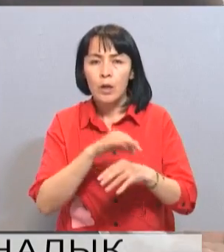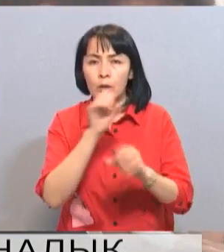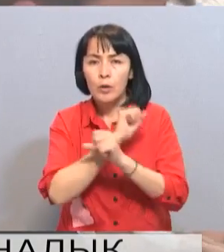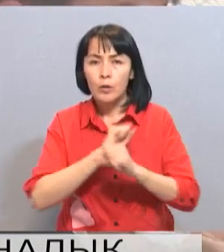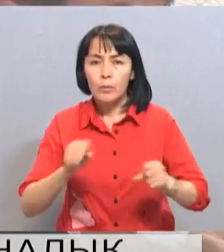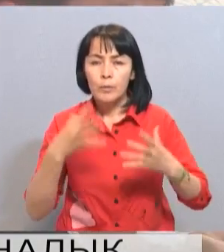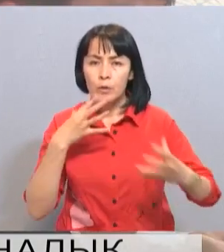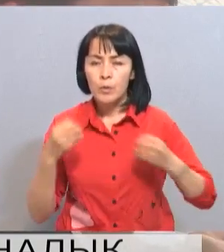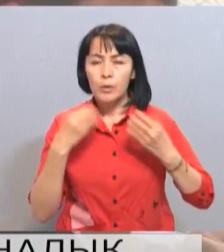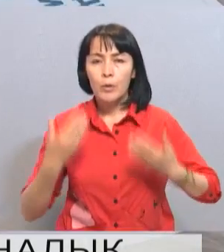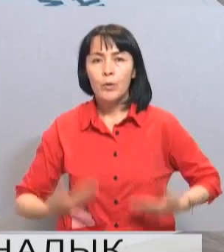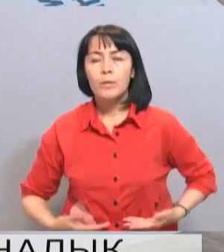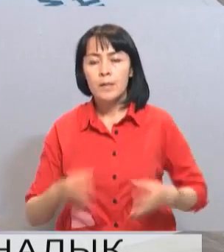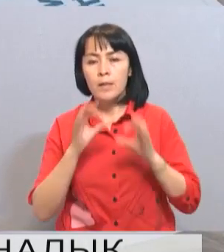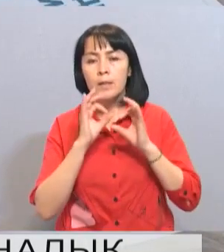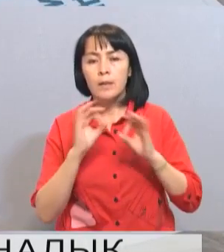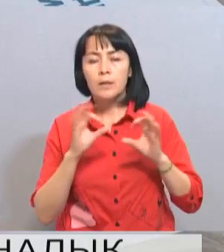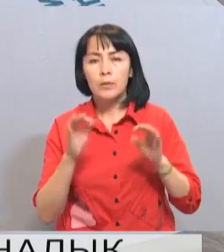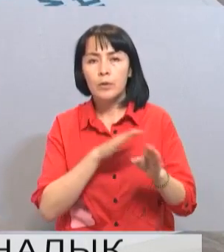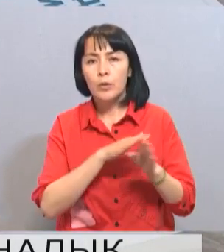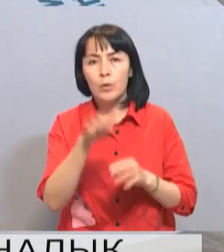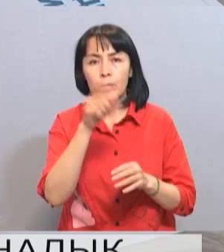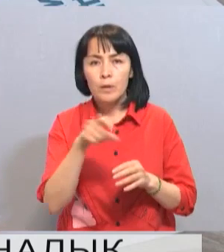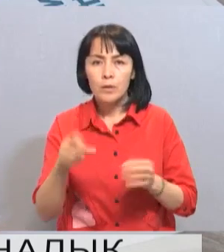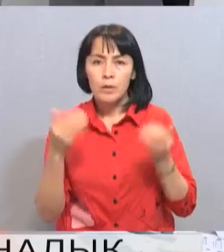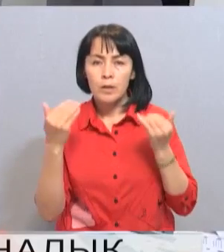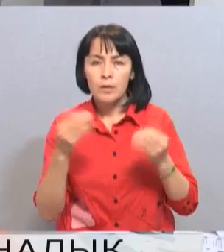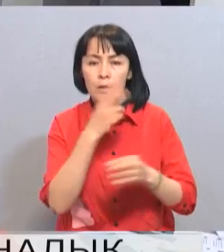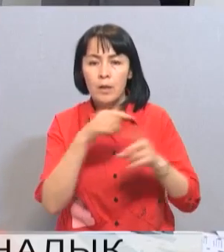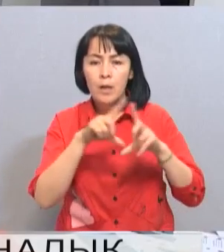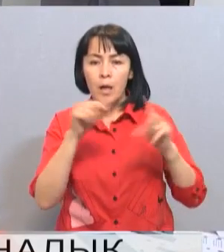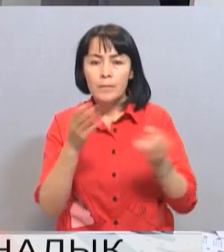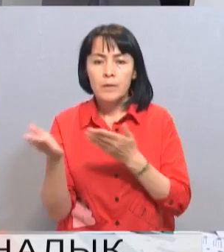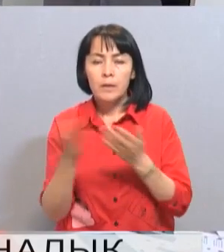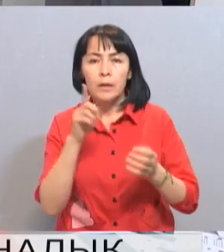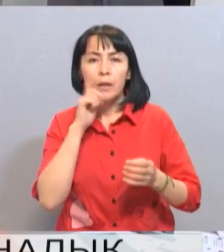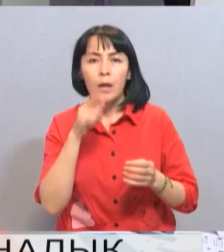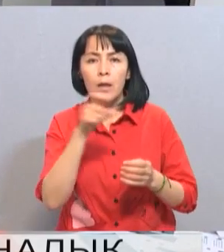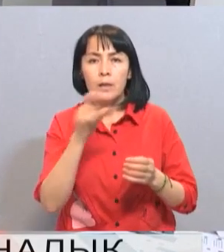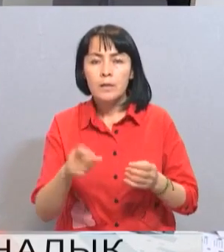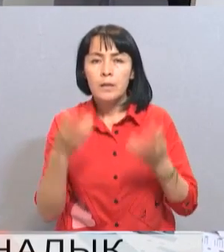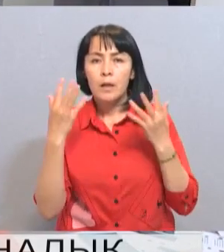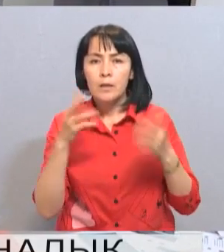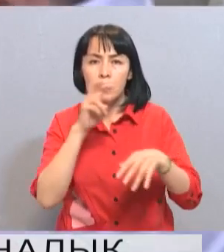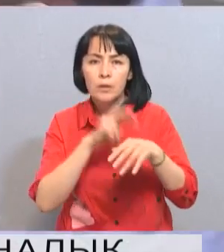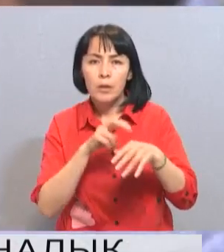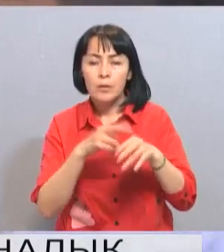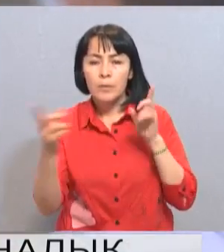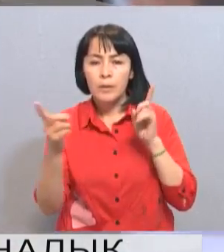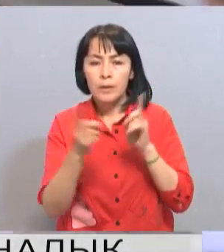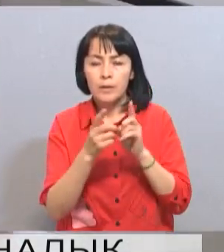алу және салауатты өмір салтын насихаттау дейді ұйымдастырушылар. Ал емханаға келген студент пациенттер бірнеше дәрігердің